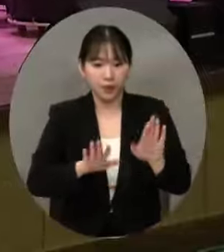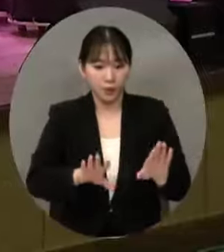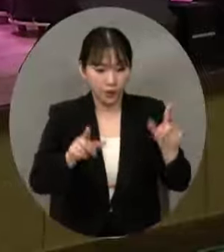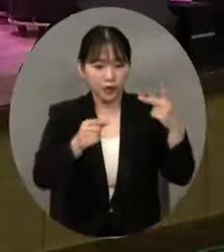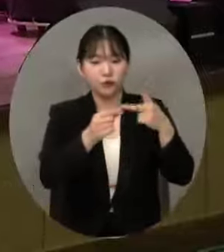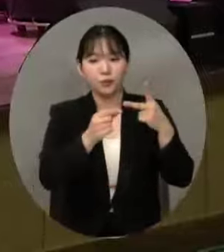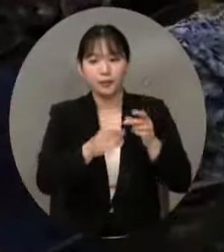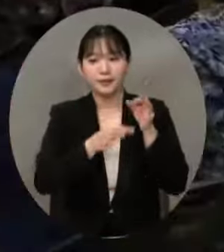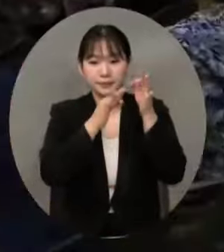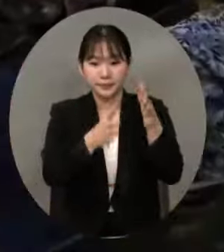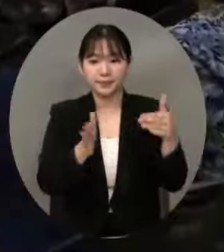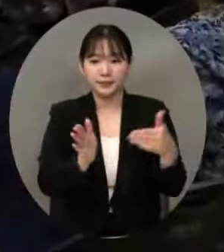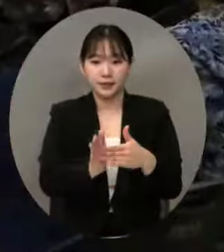번째로 기탁했습니다